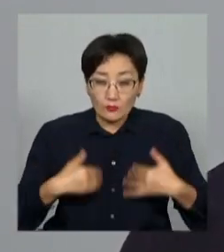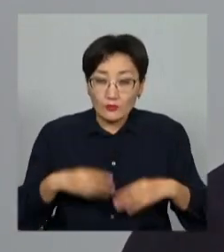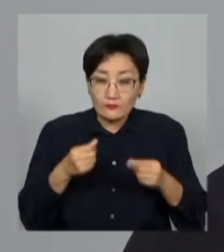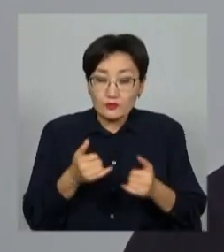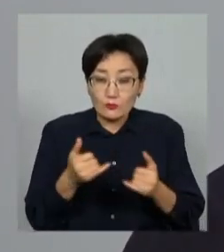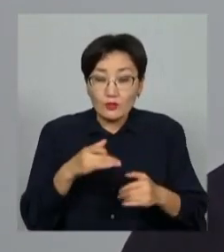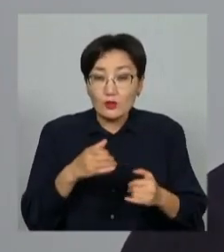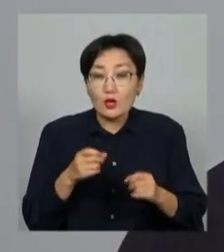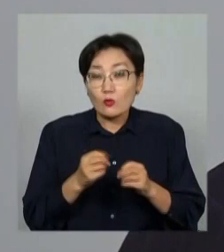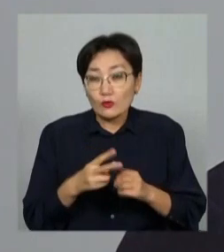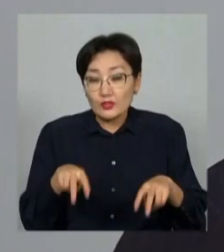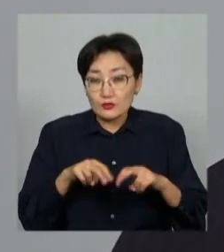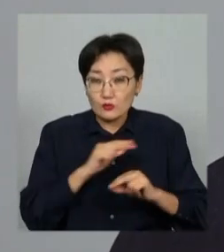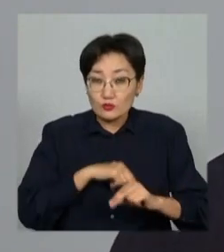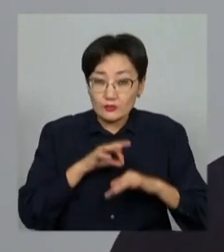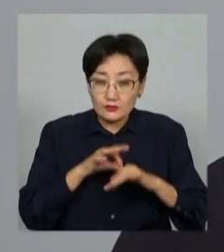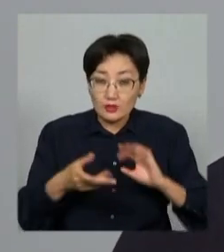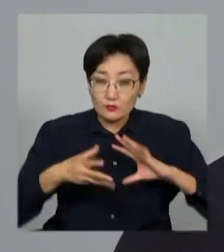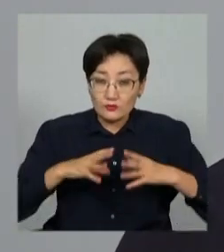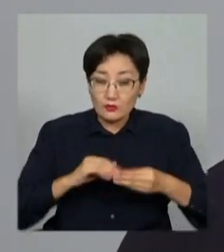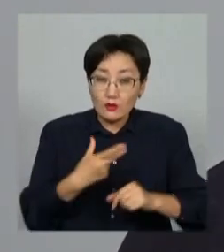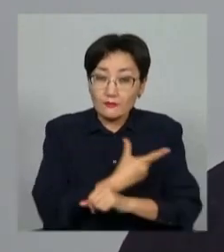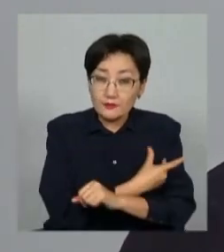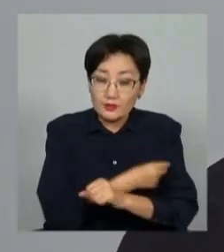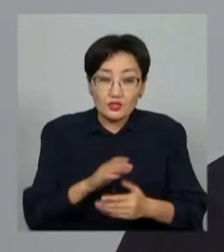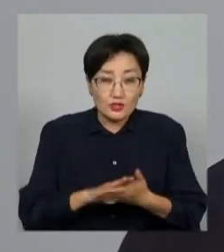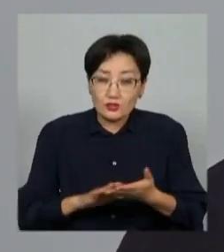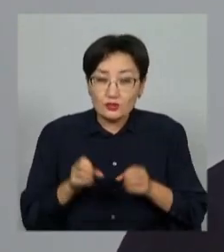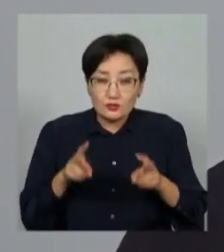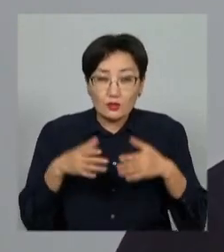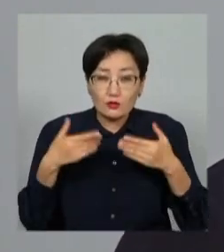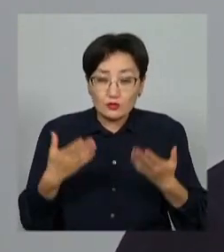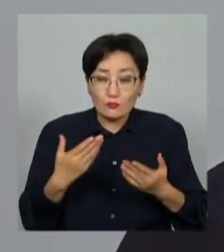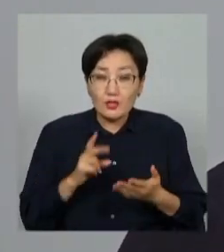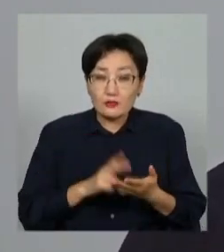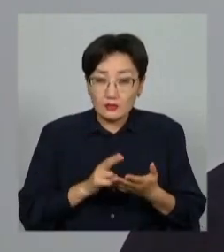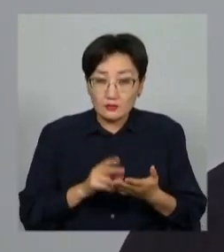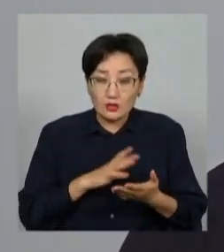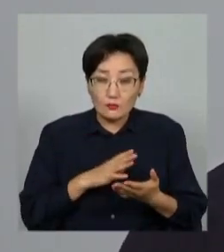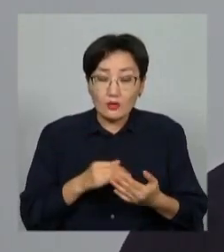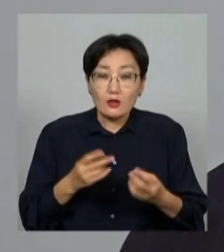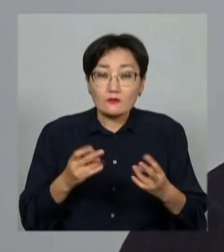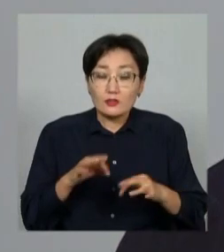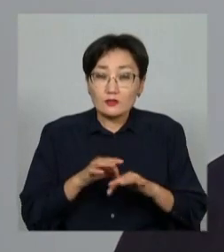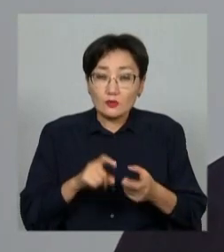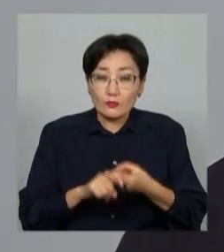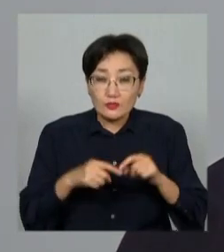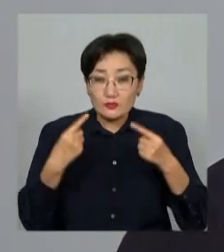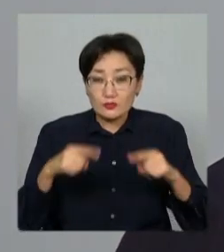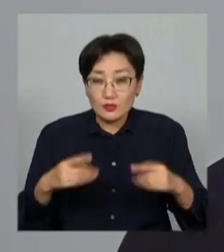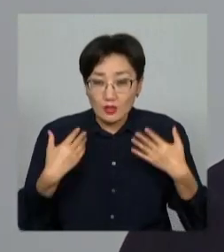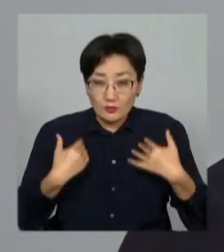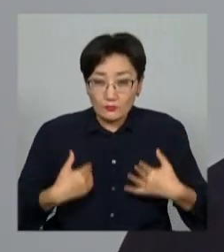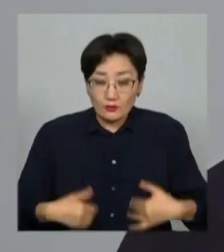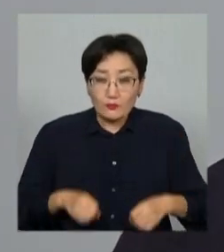үшін 12 зерттеу жұмысын жүргізді. Нәтижесінде вакцинаның ешқандай зияны жоқ екені белгілі болды. Бірақ коронавирус басқа да дене